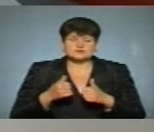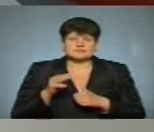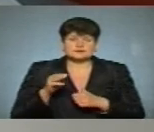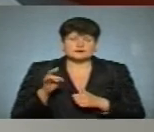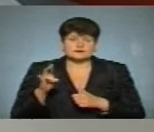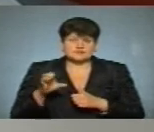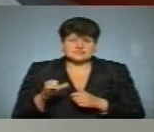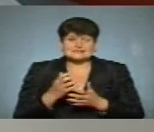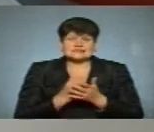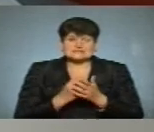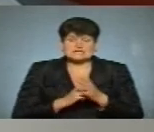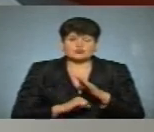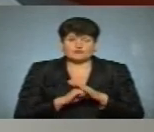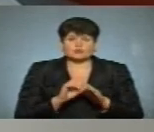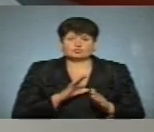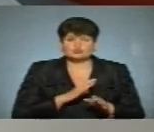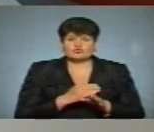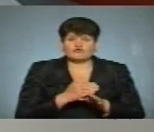з резервного фонду було виділено